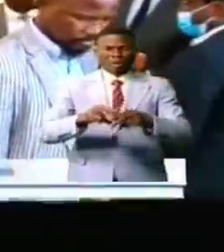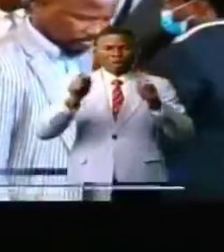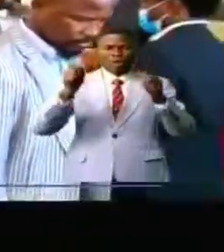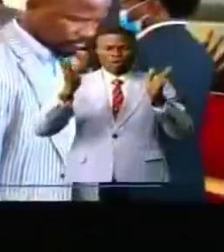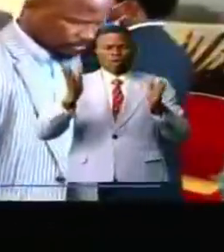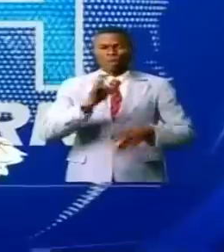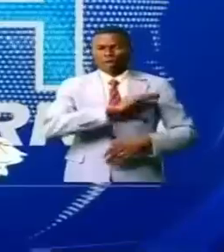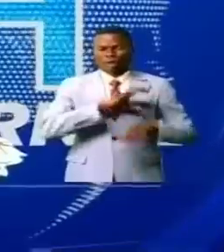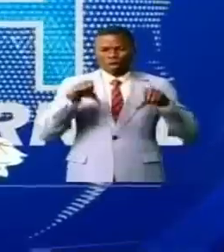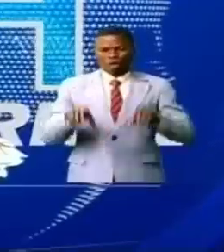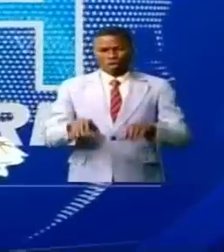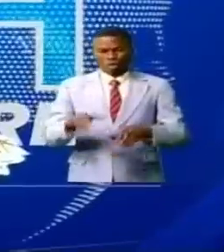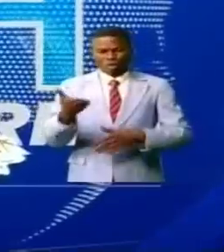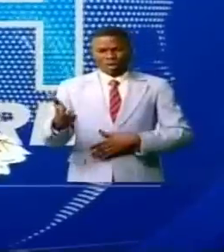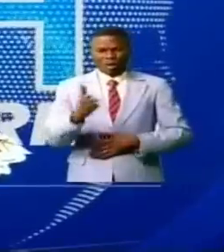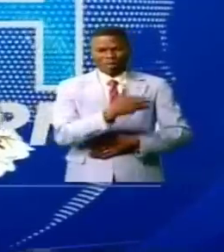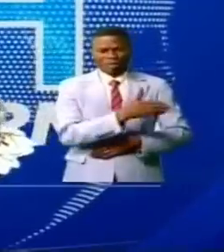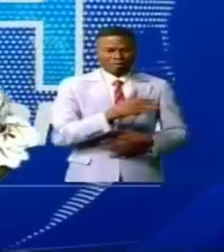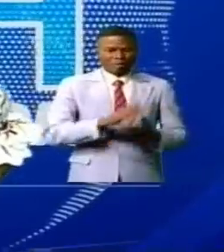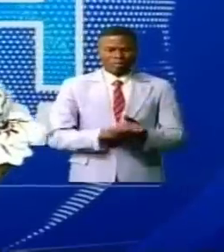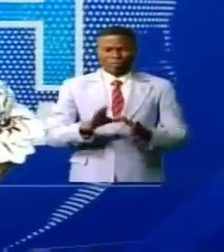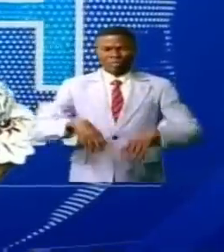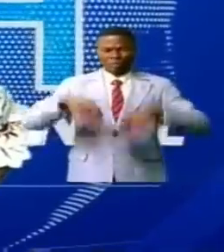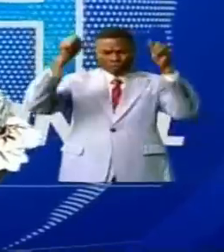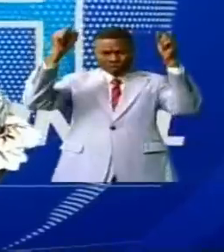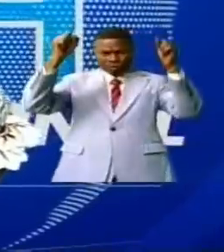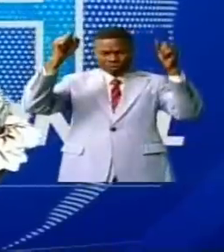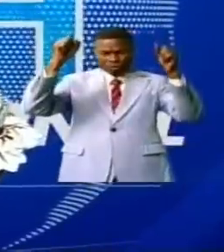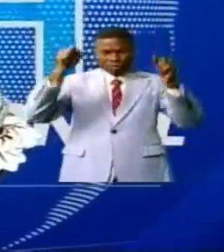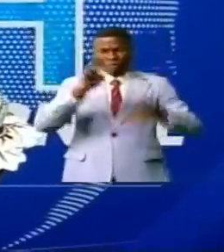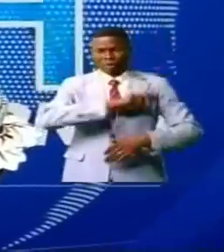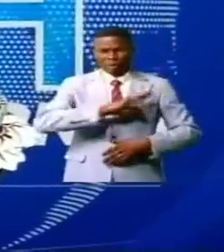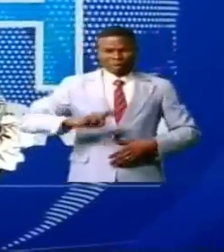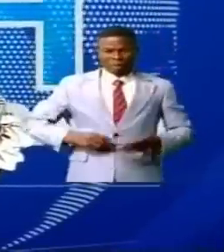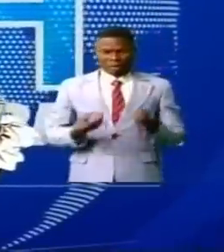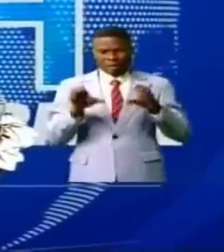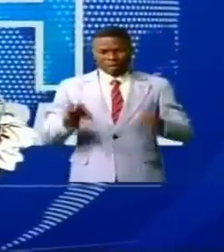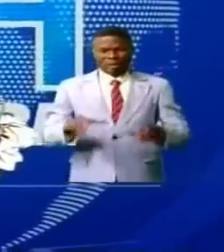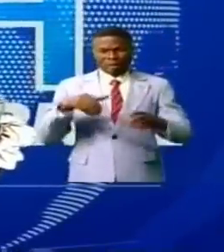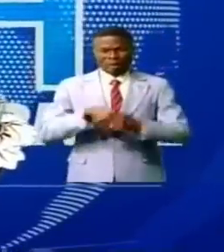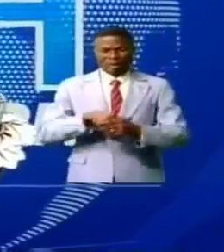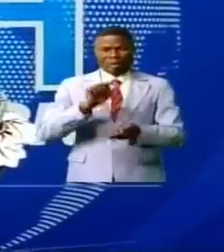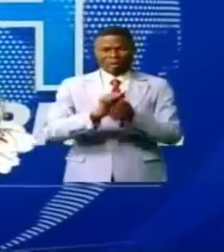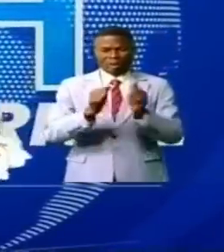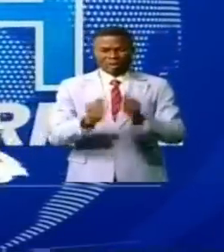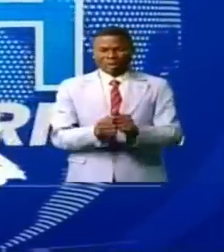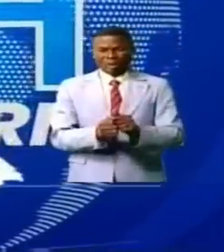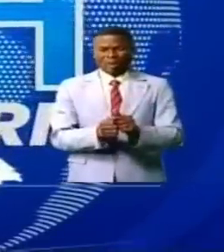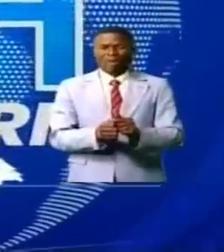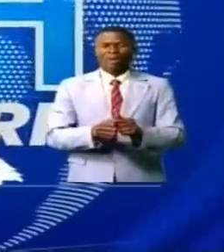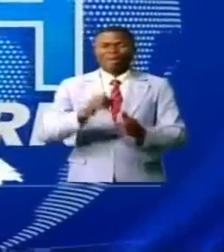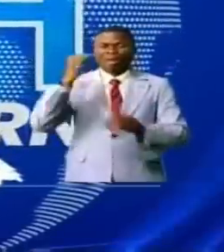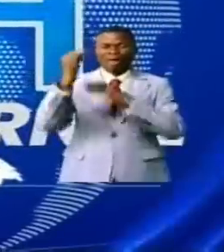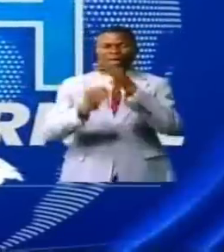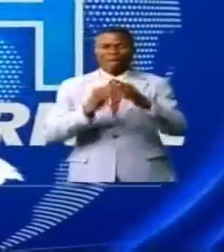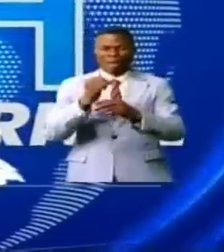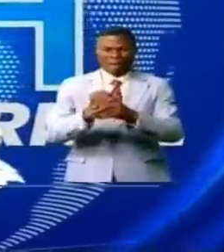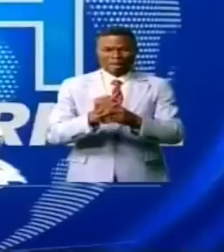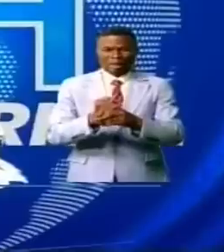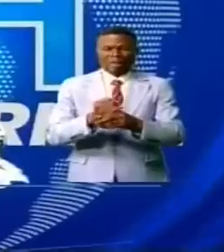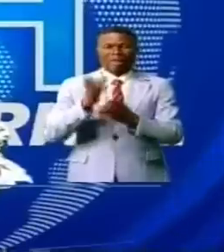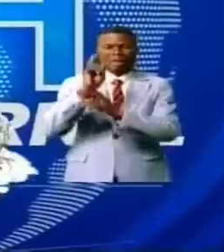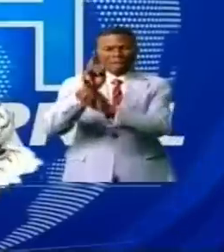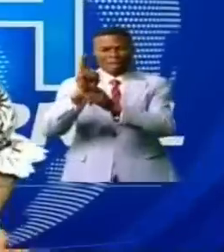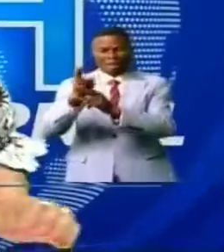du Congo. La validation de la République démocratique du Congo dans le processus ITE international et l'état des lieux